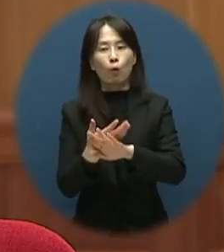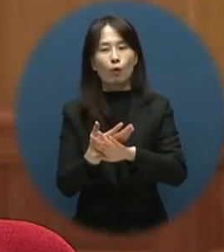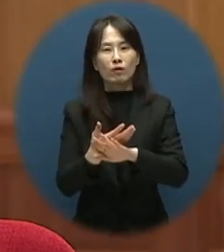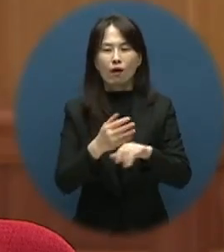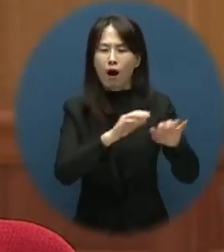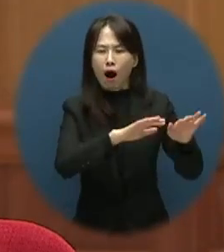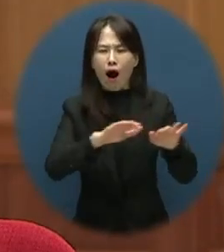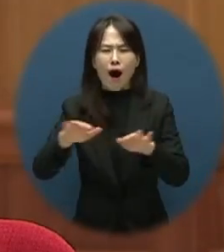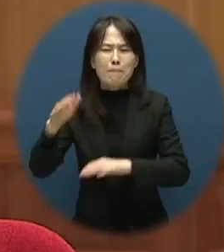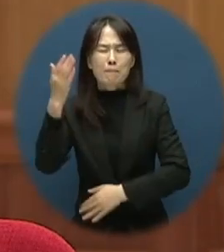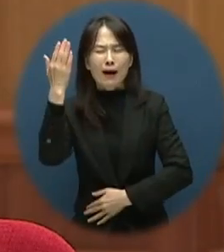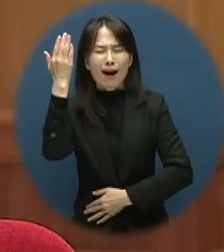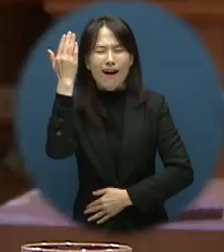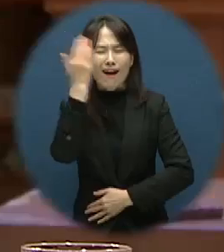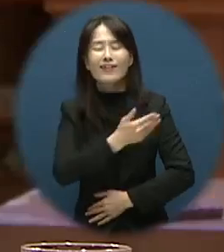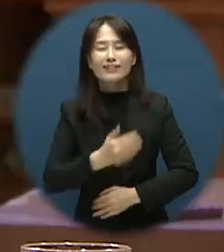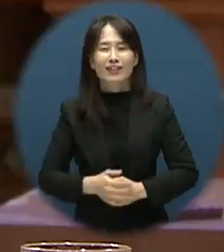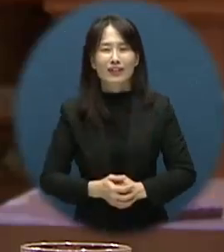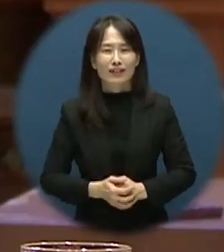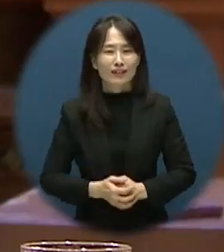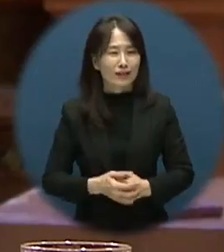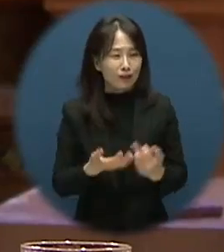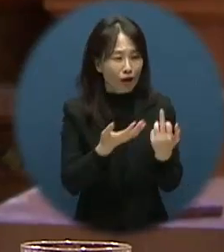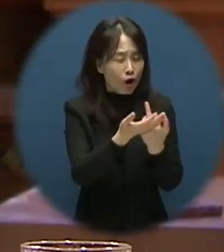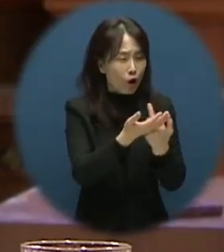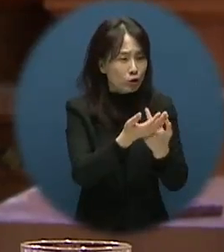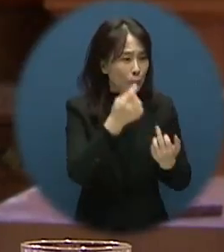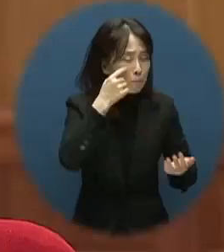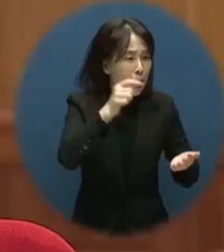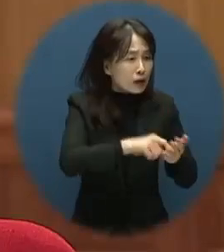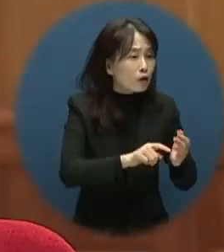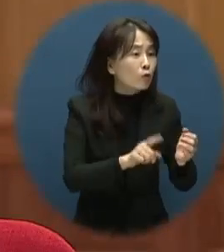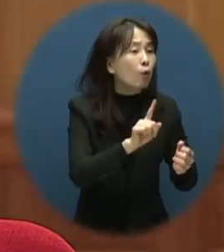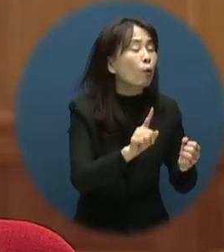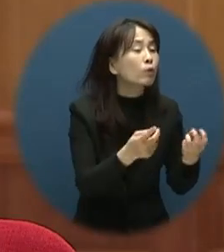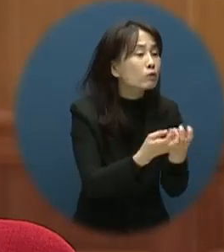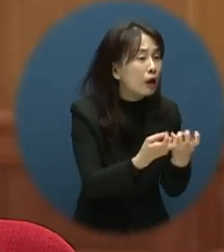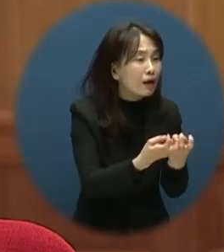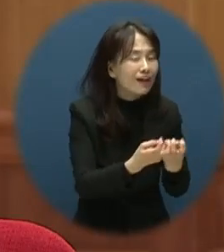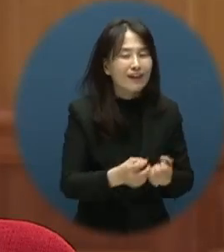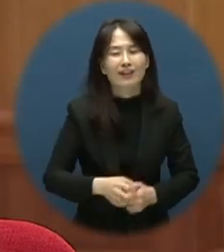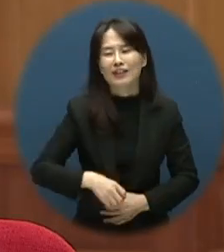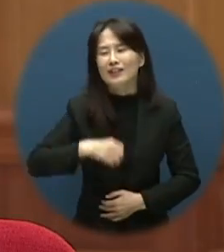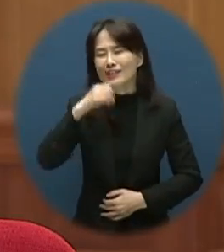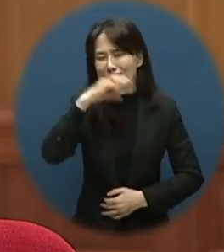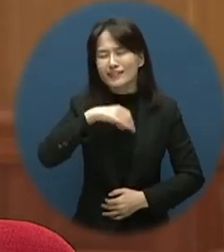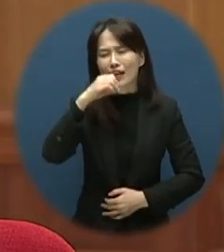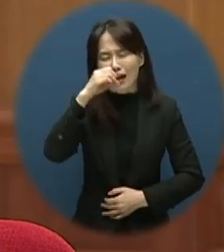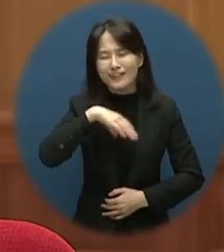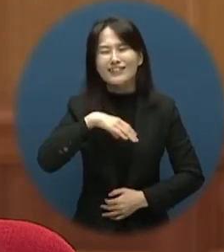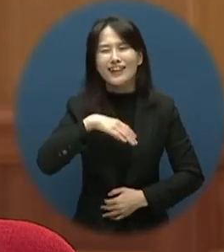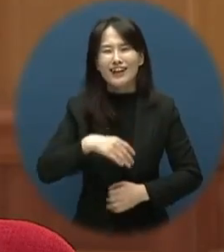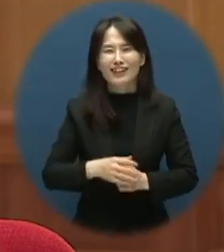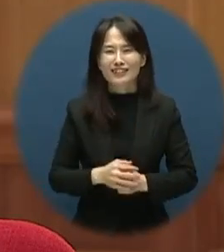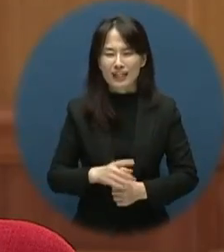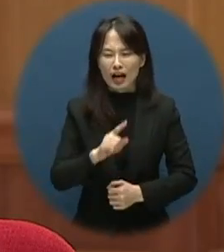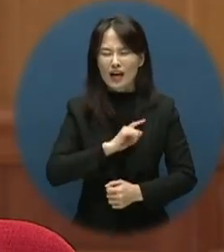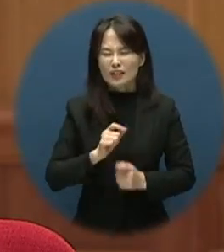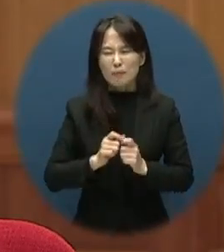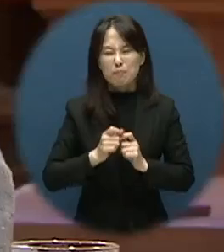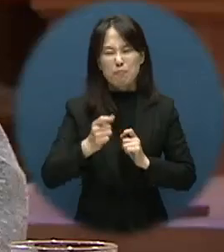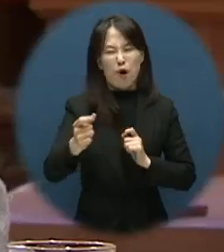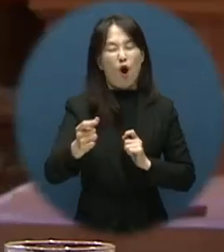바다도 굉장히 깨끗해요, 거기서. 근데 그 섬을 어떻게 알고 갔어요? 아, 그냥 찍었죠, 지도에서. 가장 멀리 떨어진